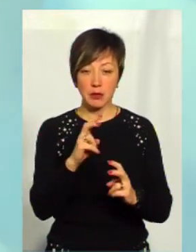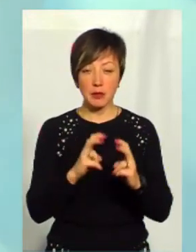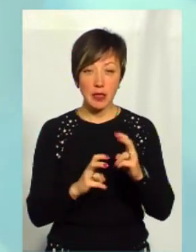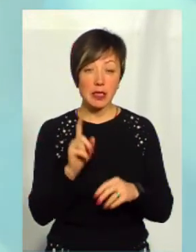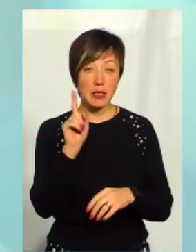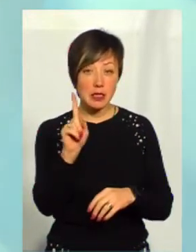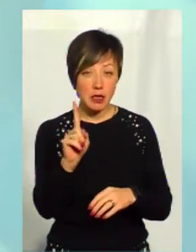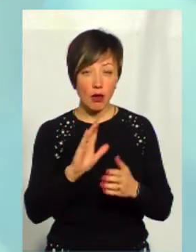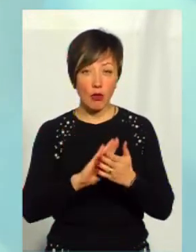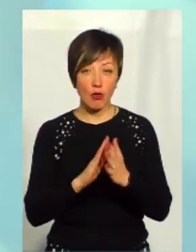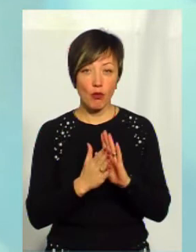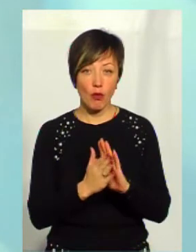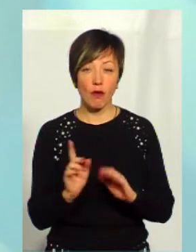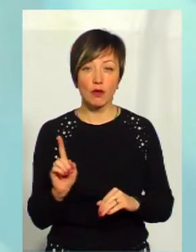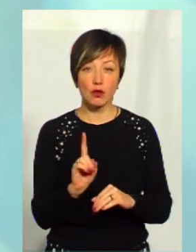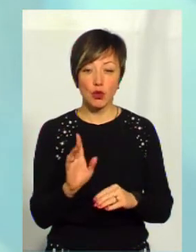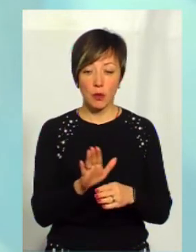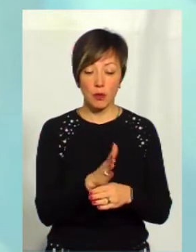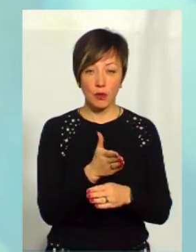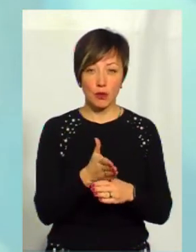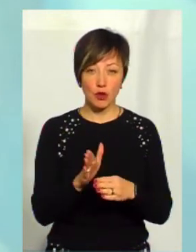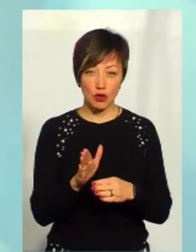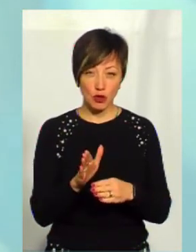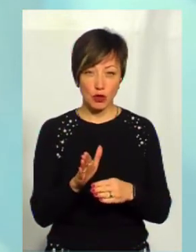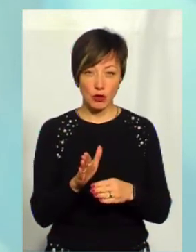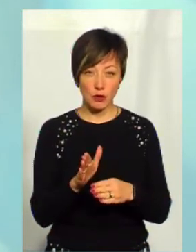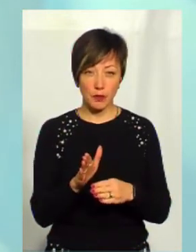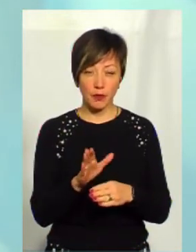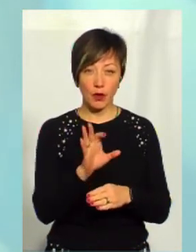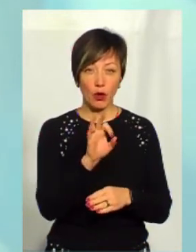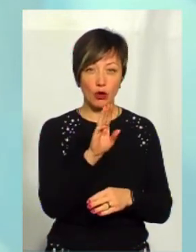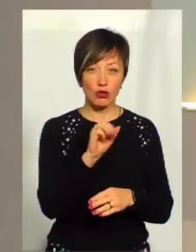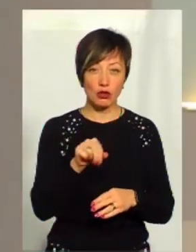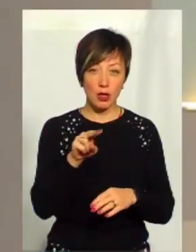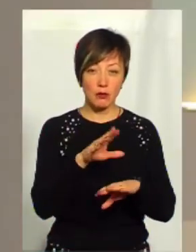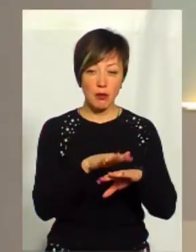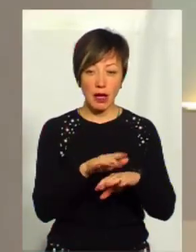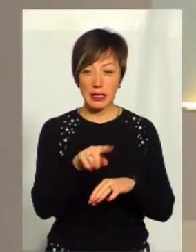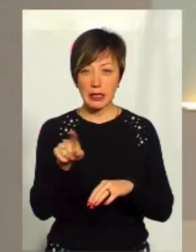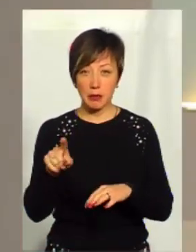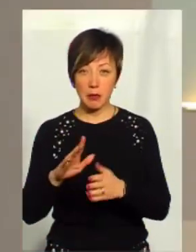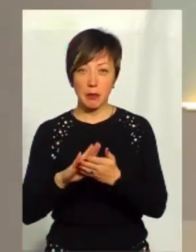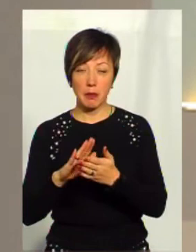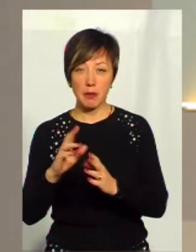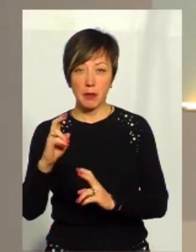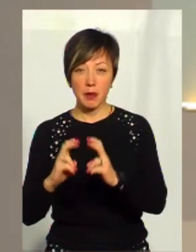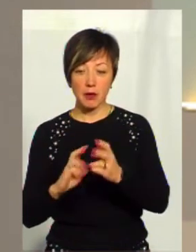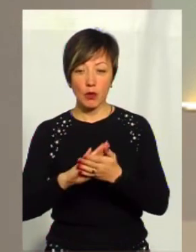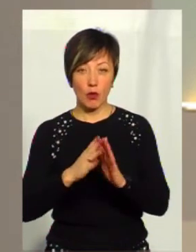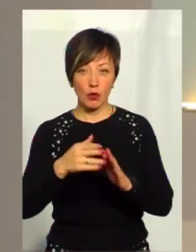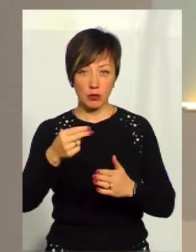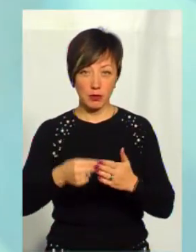за умови, що між акціонерним товариством Ощадбанк і тими підприємствами були укладені